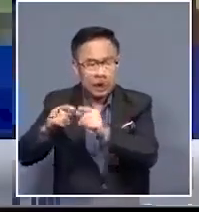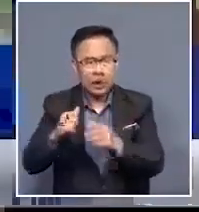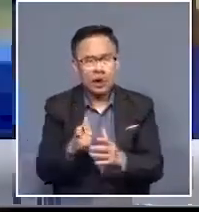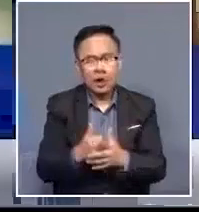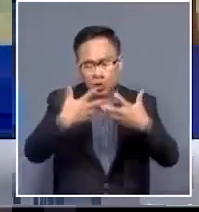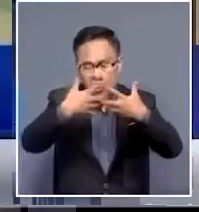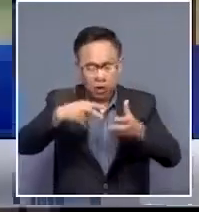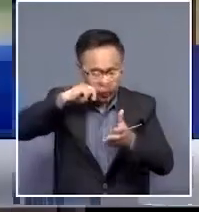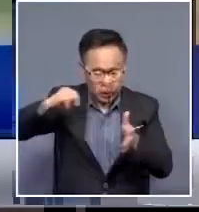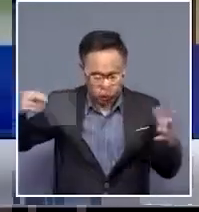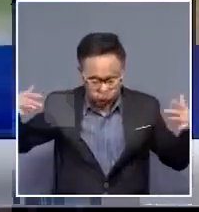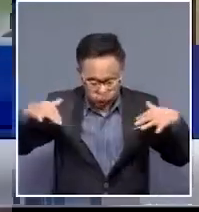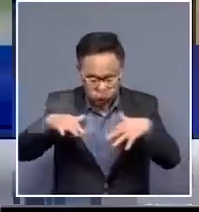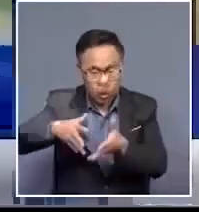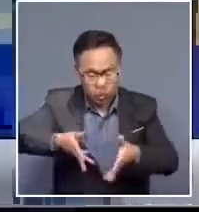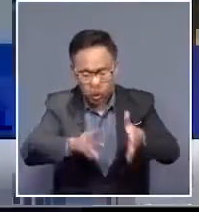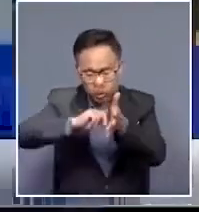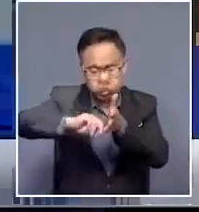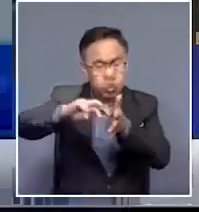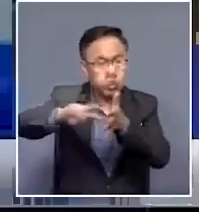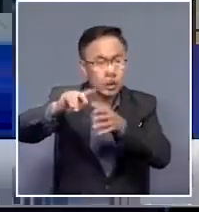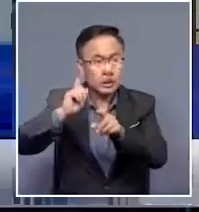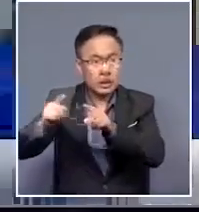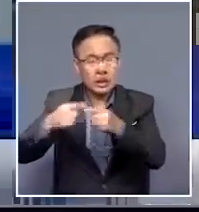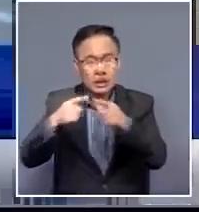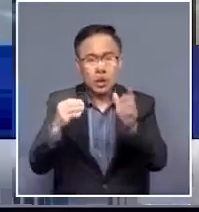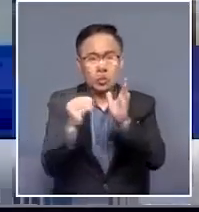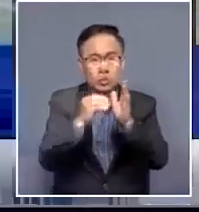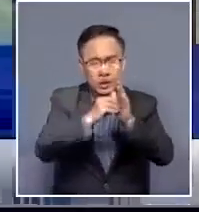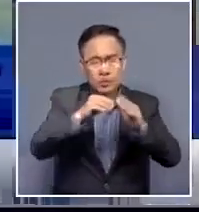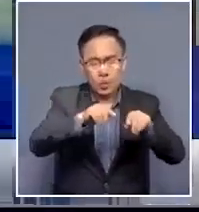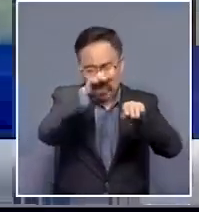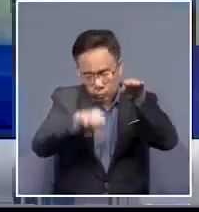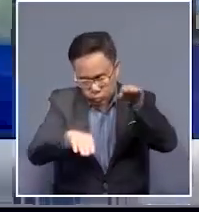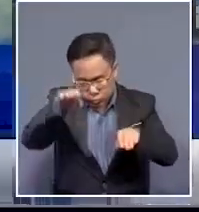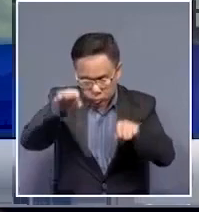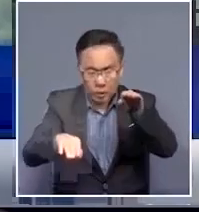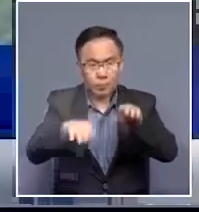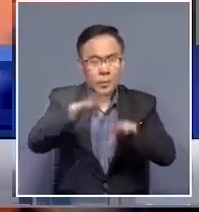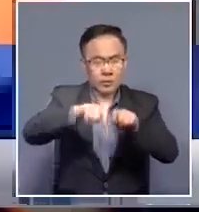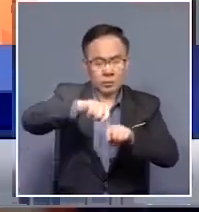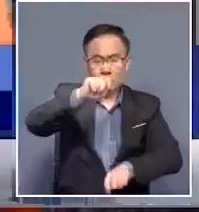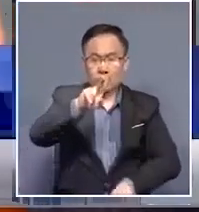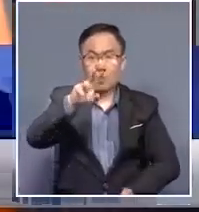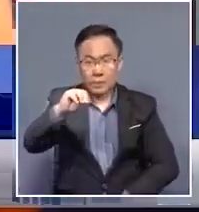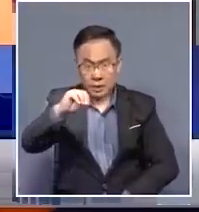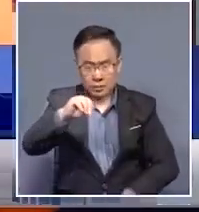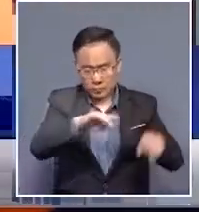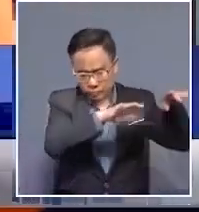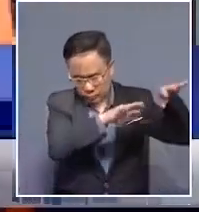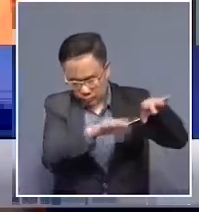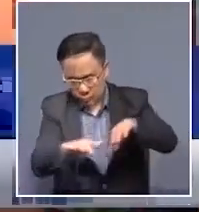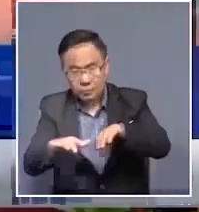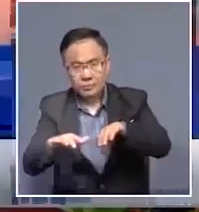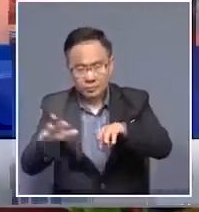บออกเพราะว่าความสูงต่างของพื้นที่ในกรุงเทพมหานครเนี่ยไม่เกิน2เมตรจะใช้ความต่างของพื้นที่ในการไหลของน้ำคงไม่ได้ใช้